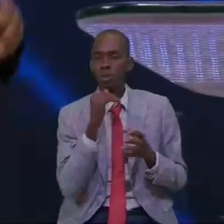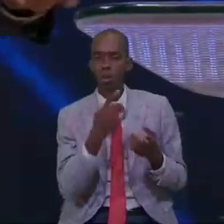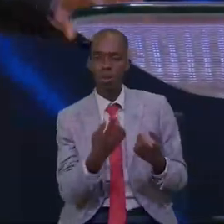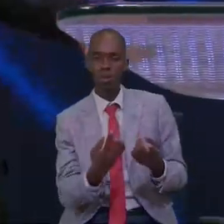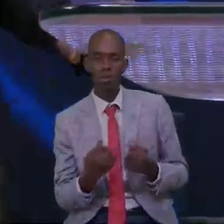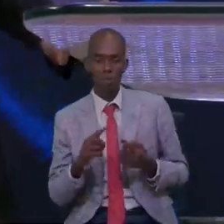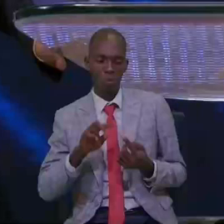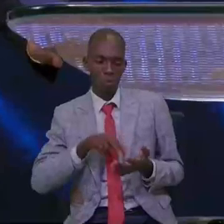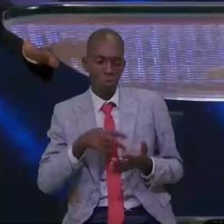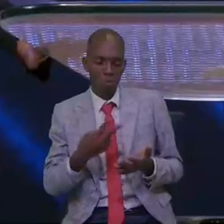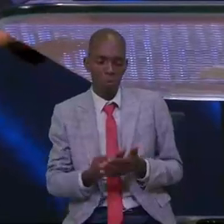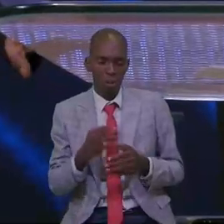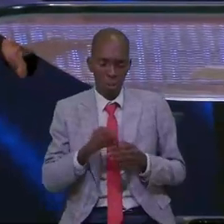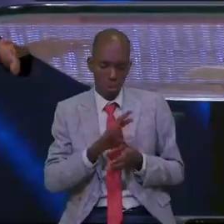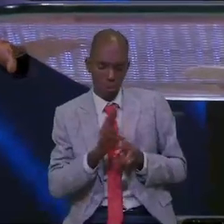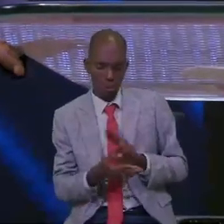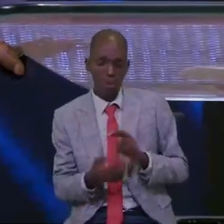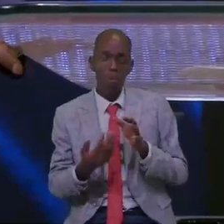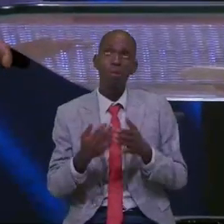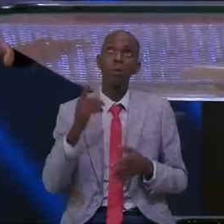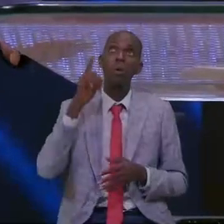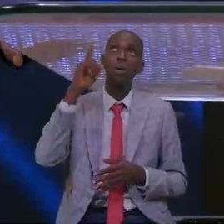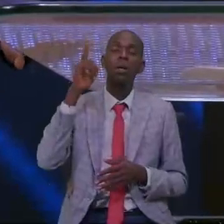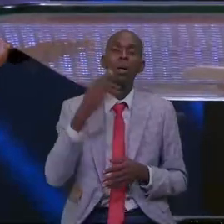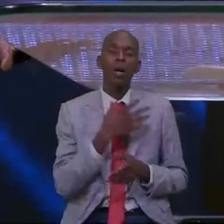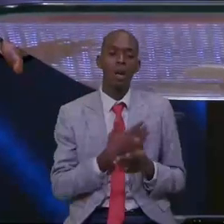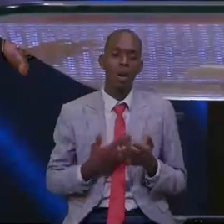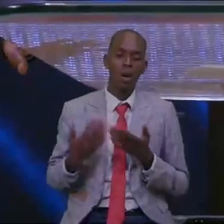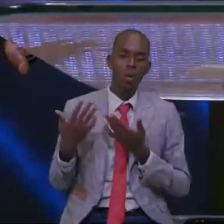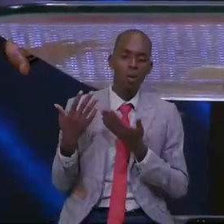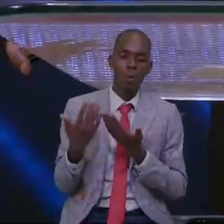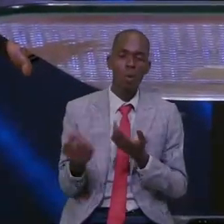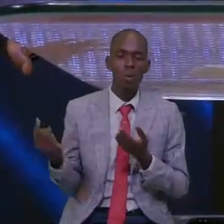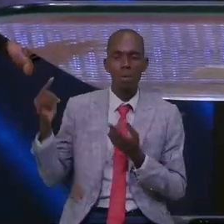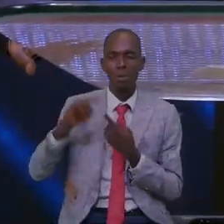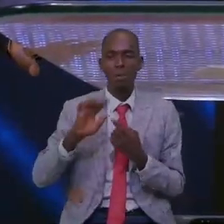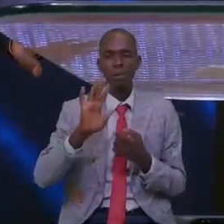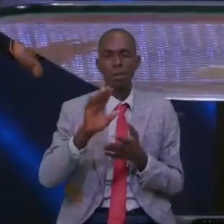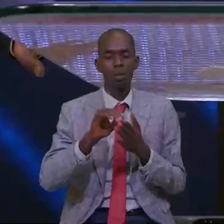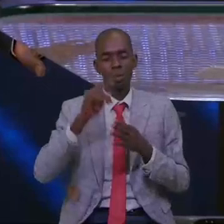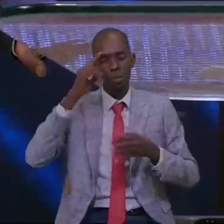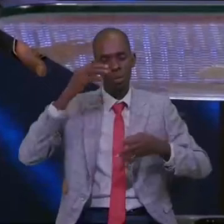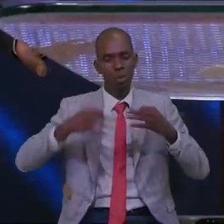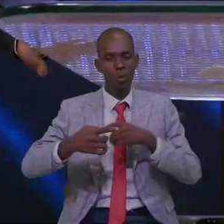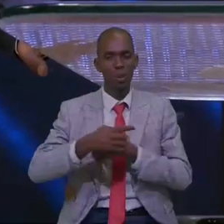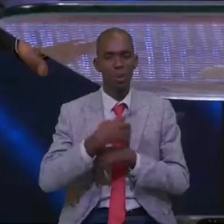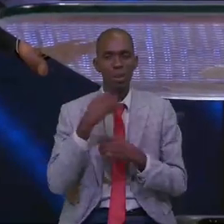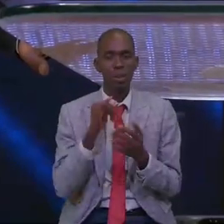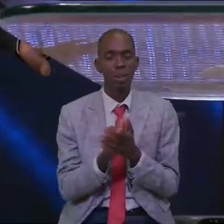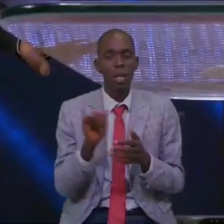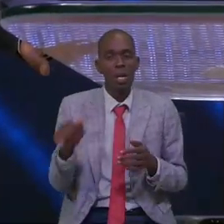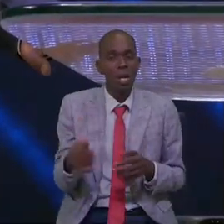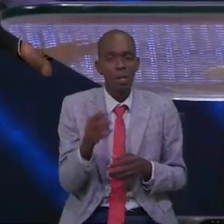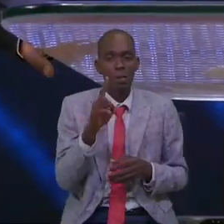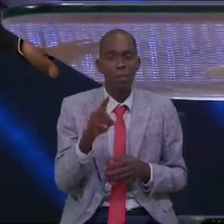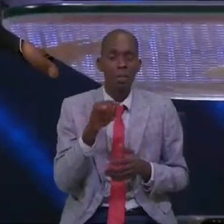se prosterner en repentance et en foi devant lui. Ils l'attendent jusqu'au jour de jugement. Et celui